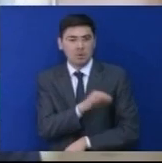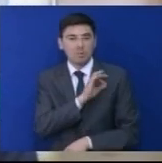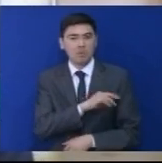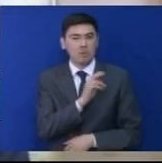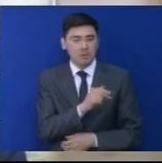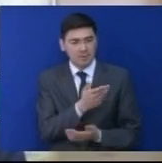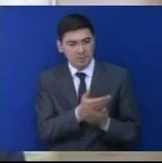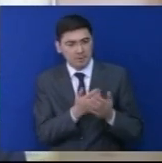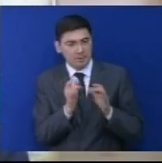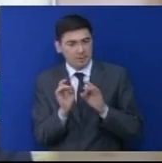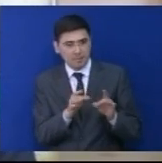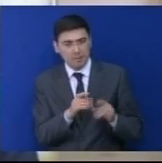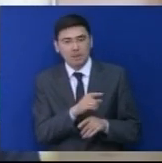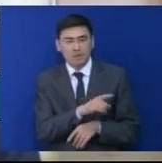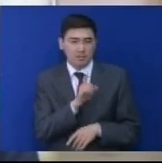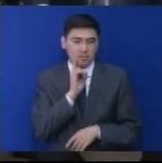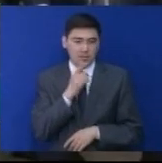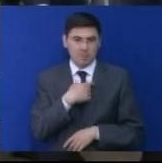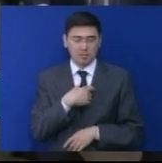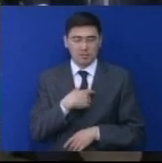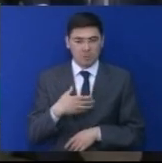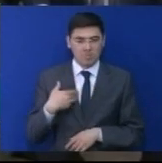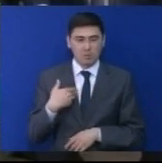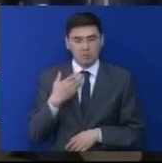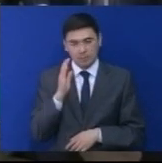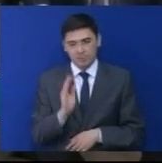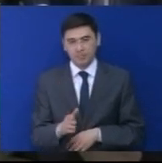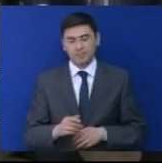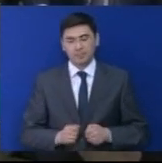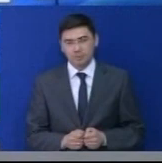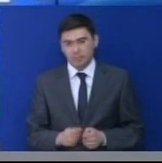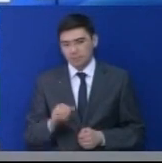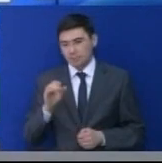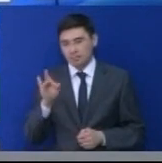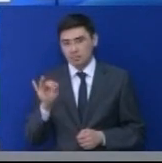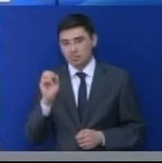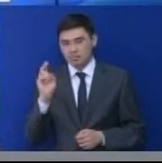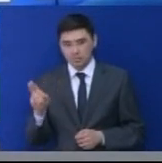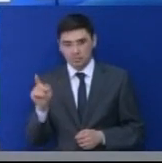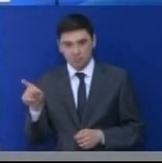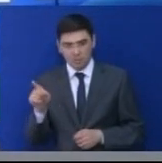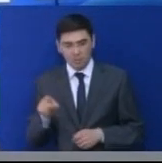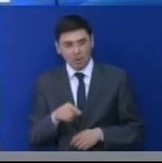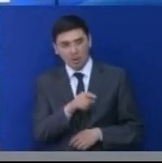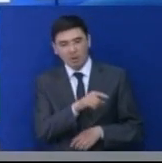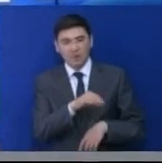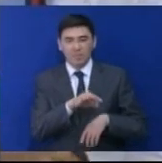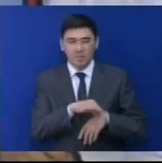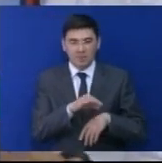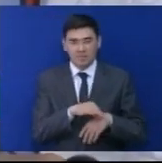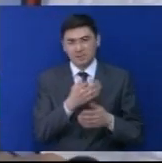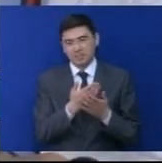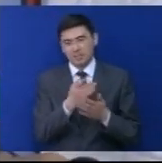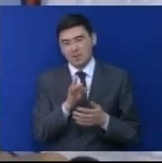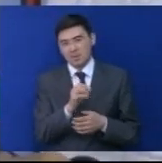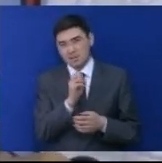очень полезная и интересная для молодежи, я думаю. Научная работа Серика Нуркенова направлена на выявление и лечение ряда заболеваний,